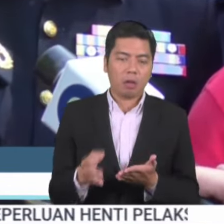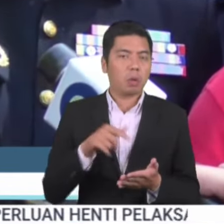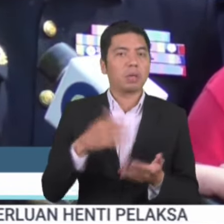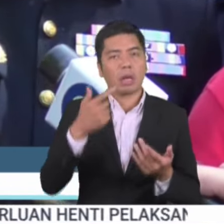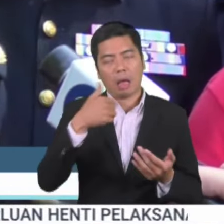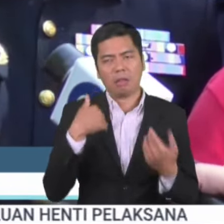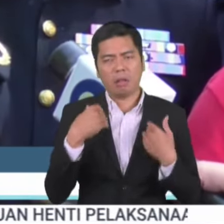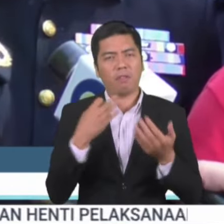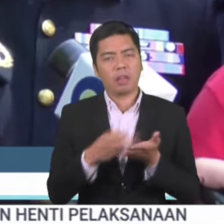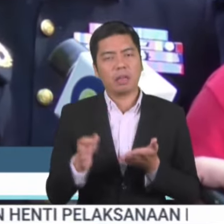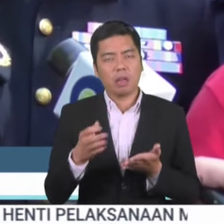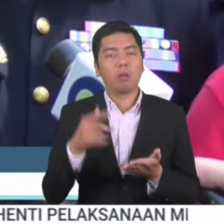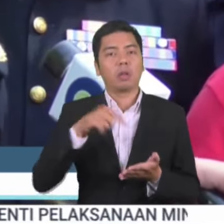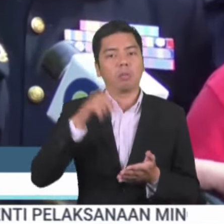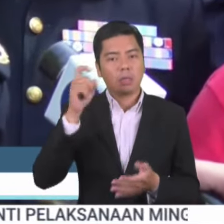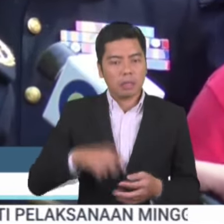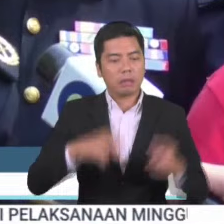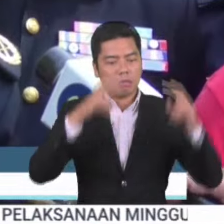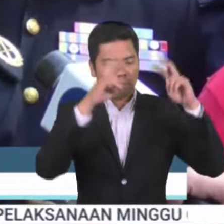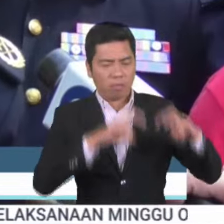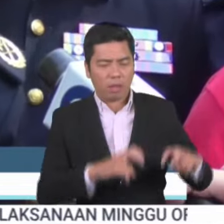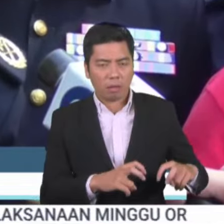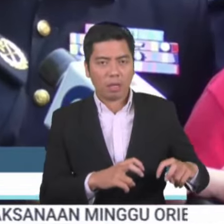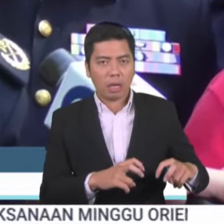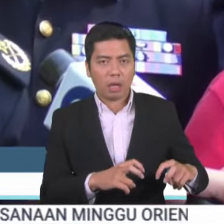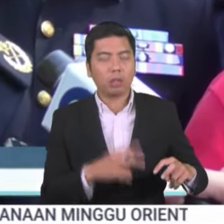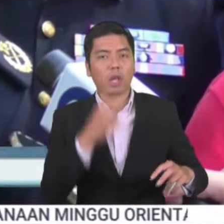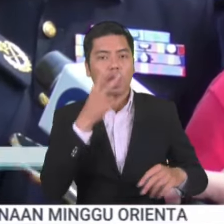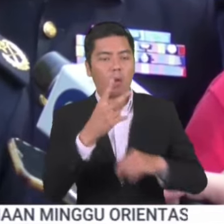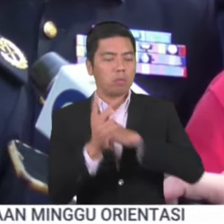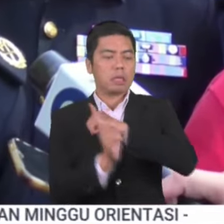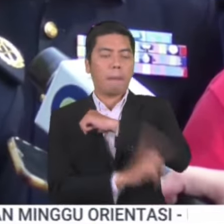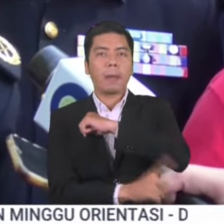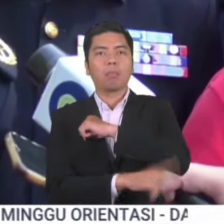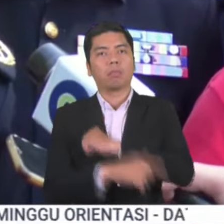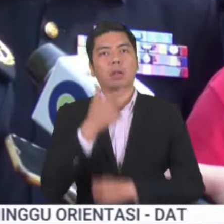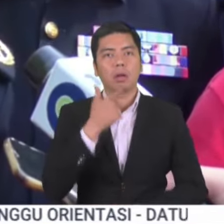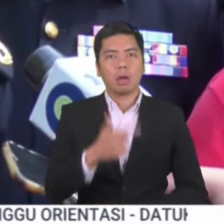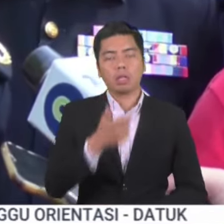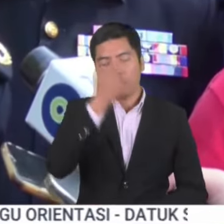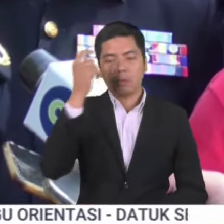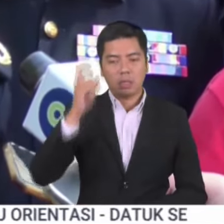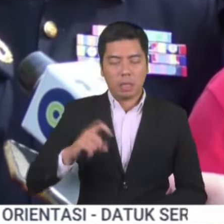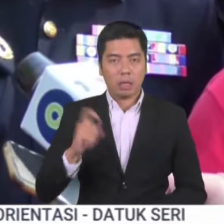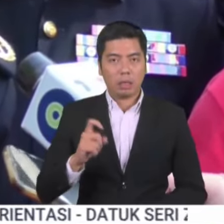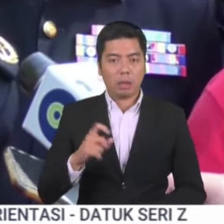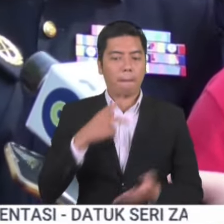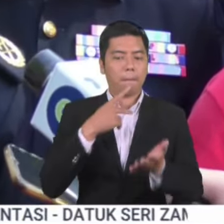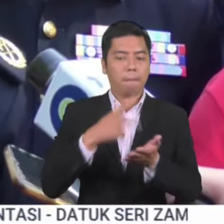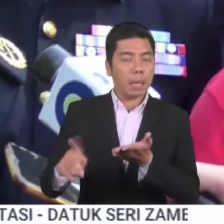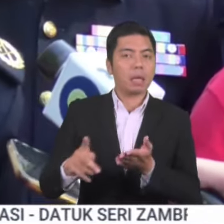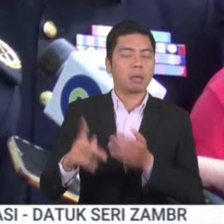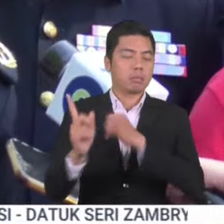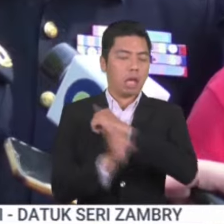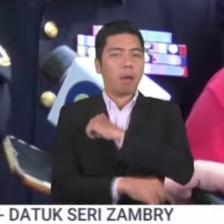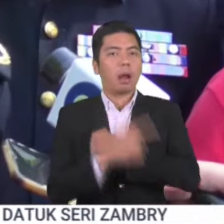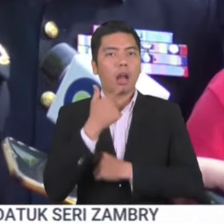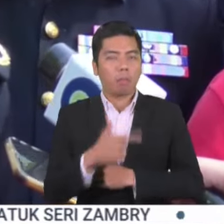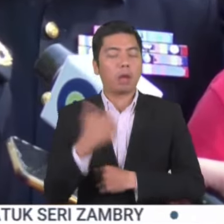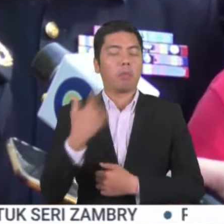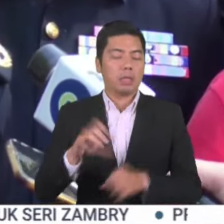dapati tidak layak, dia haruslah menyemak semula saman-saman tertunggak beliau. Kerana kena selesaikan dulu saman, barulah sistem tu